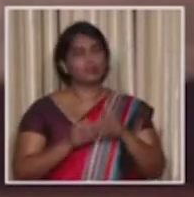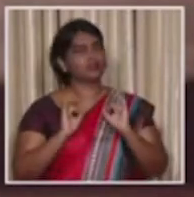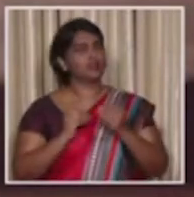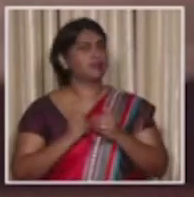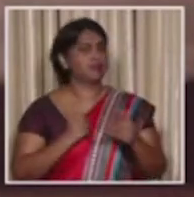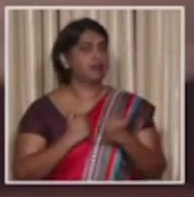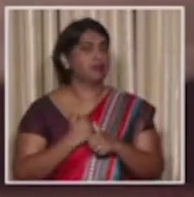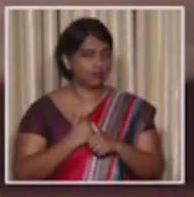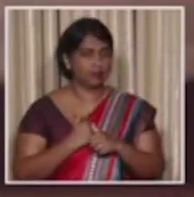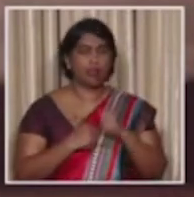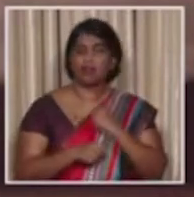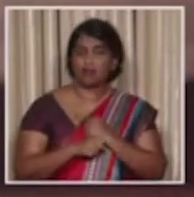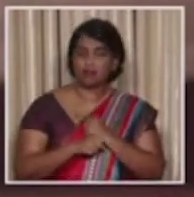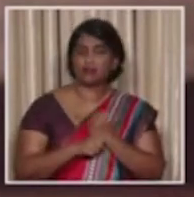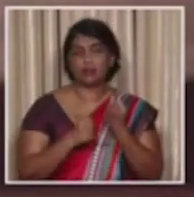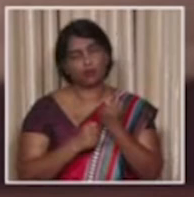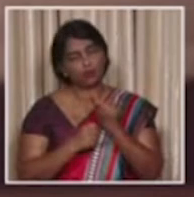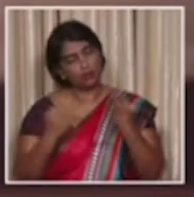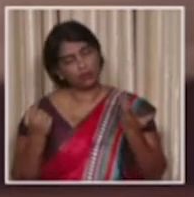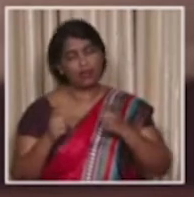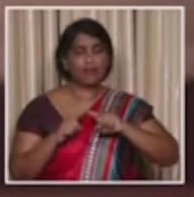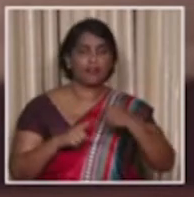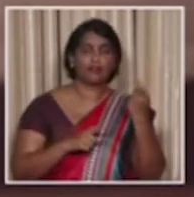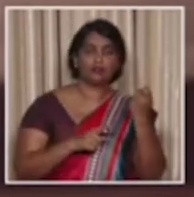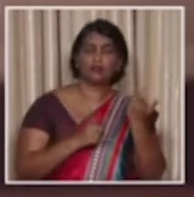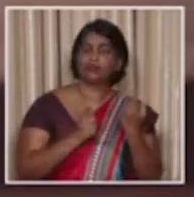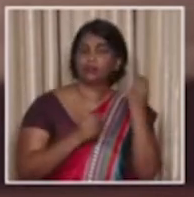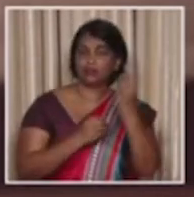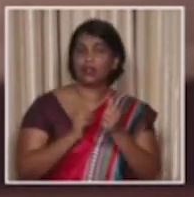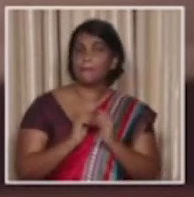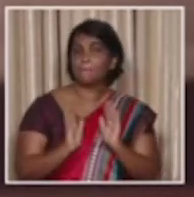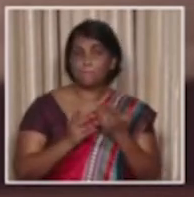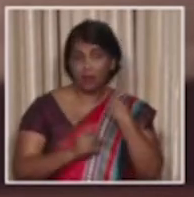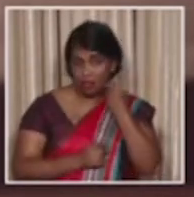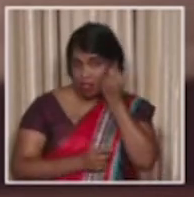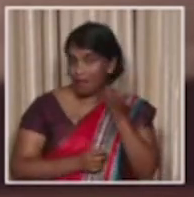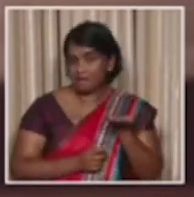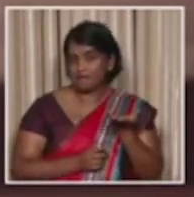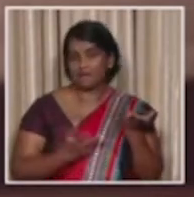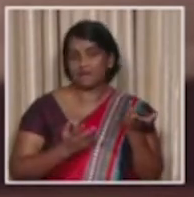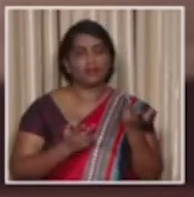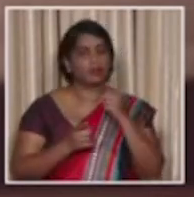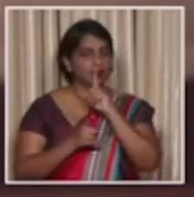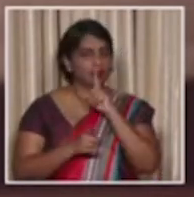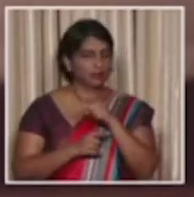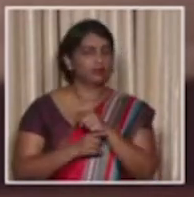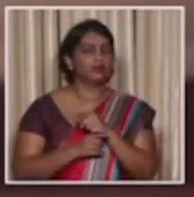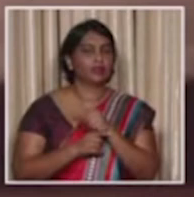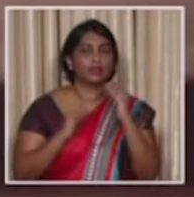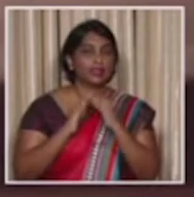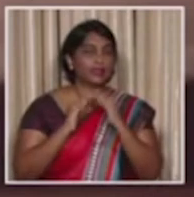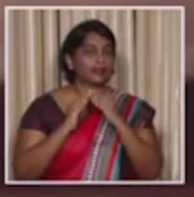හරි පත් කරන්න රජයේ ප්‍රතිපාදන හෝ වෙනත් ප්‍රතිපාදන වලින් මේක පටන් ගන්න අදහසක් තියෙනවද? දැන් ඔබතුමා කියු විදිහට දැන් මේ